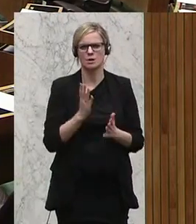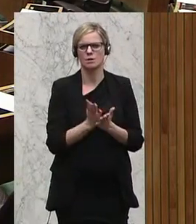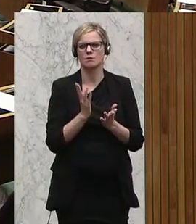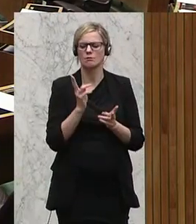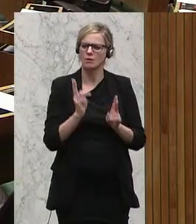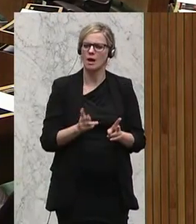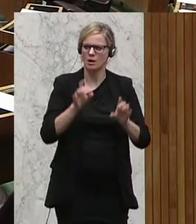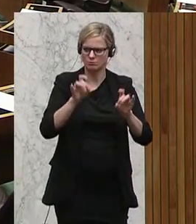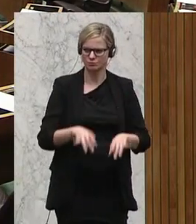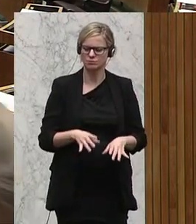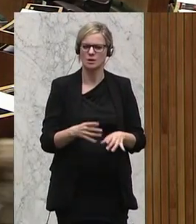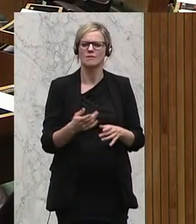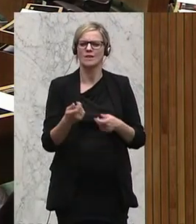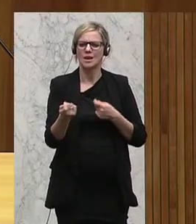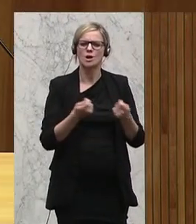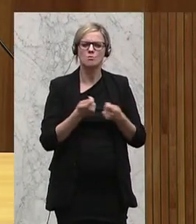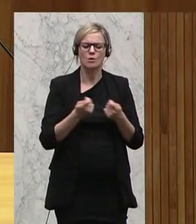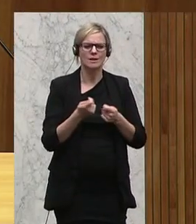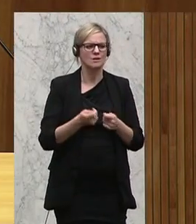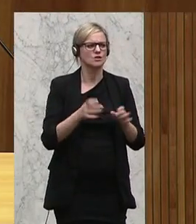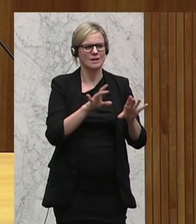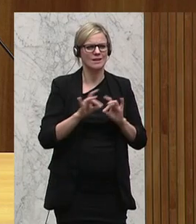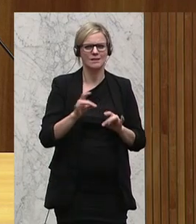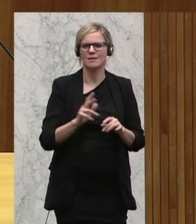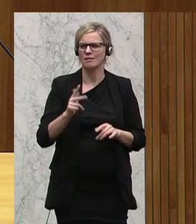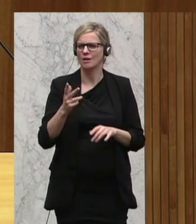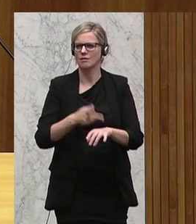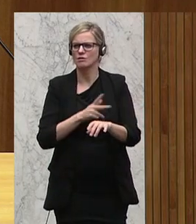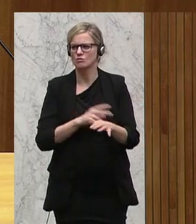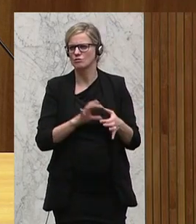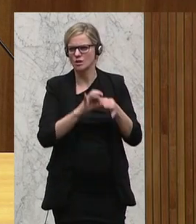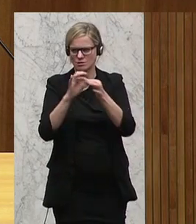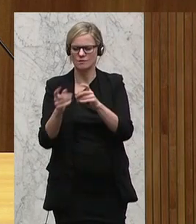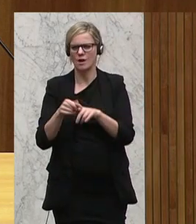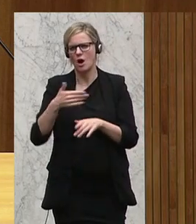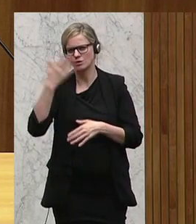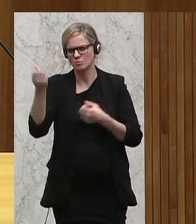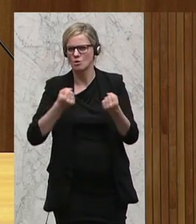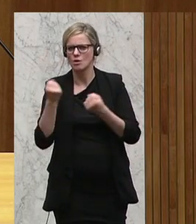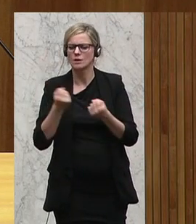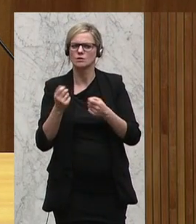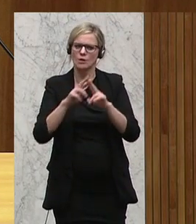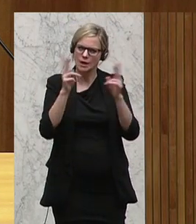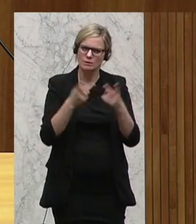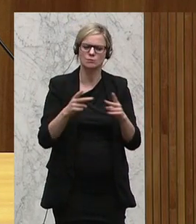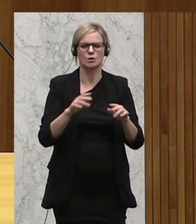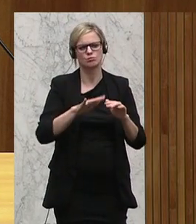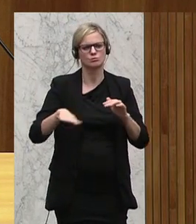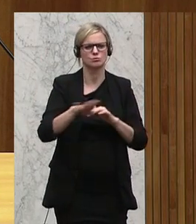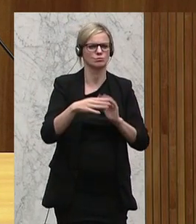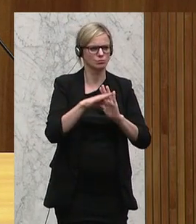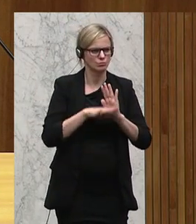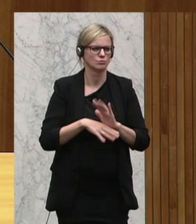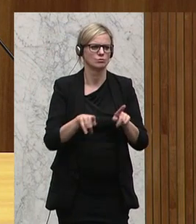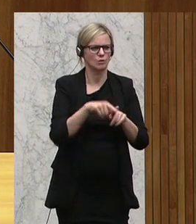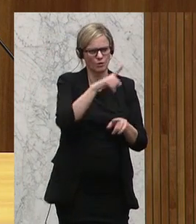werden, wenn sie eben der politischen Tätigkeit Drittstaatsangehöriger dienen, außenpolitischen Interessen, anerkannten internationalen Rechtsgrundsätzen und